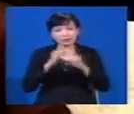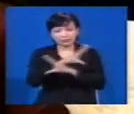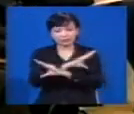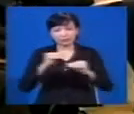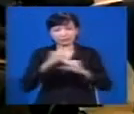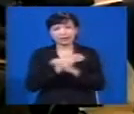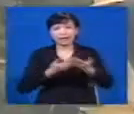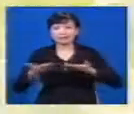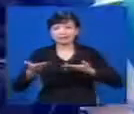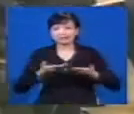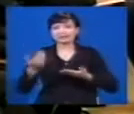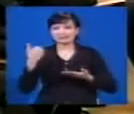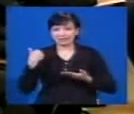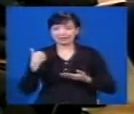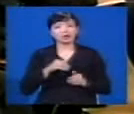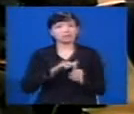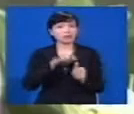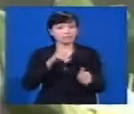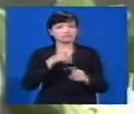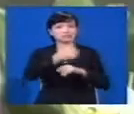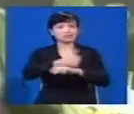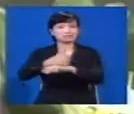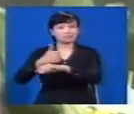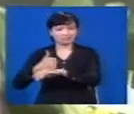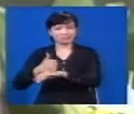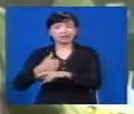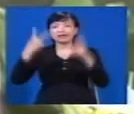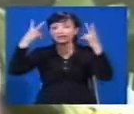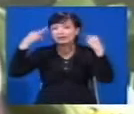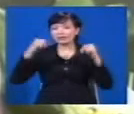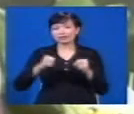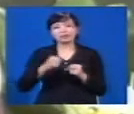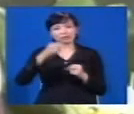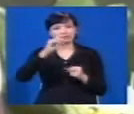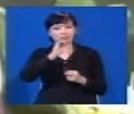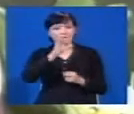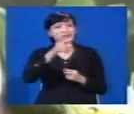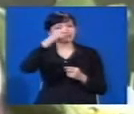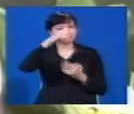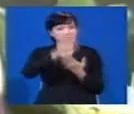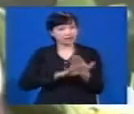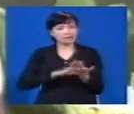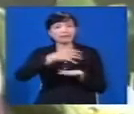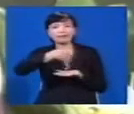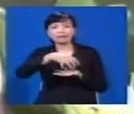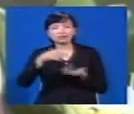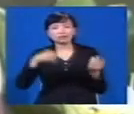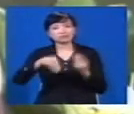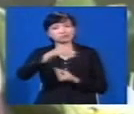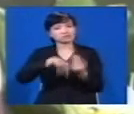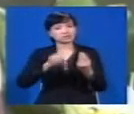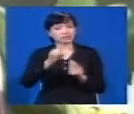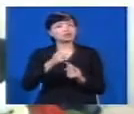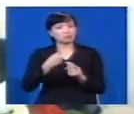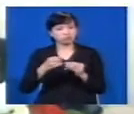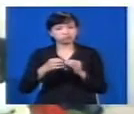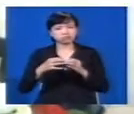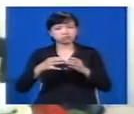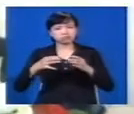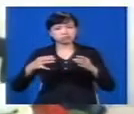ำนายกรัฐมนตรีได้ยืนยันถึงนโยบายของไทยต่อประเด็นการค้าผู้ภาคีว่าการเติบโตของภูมิภาคนั้น